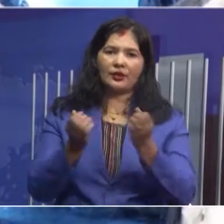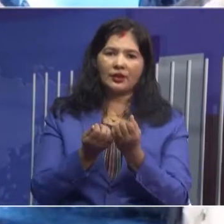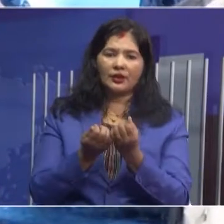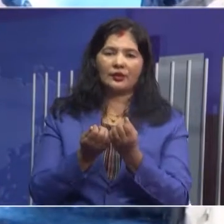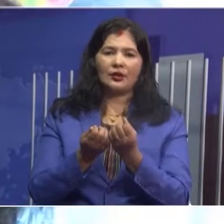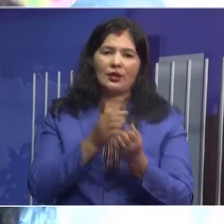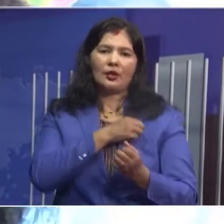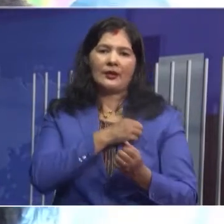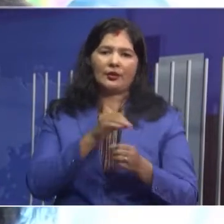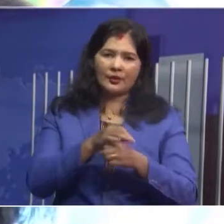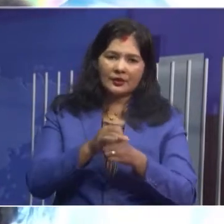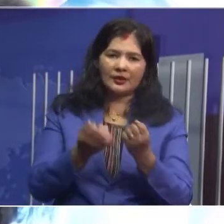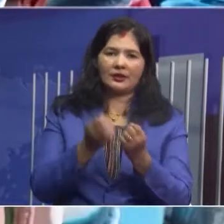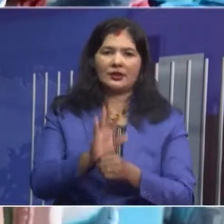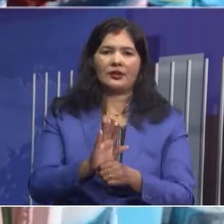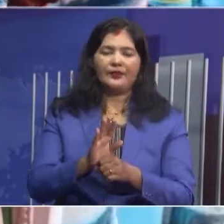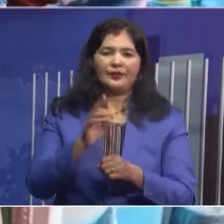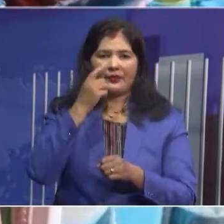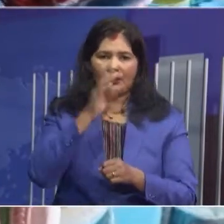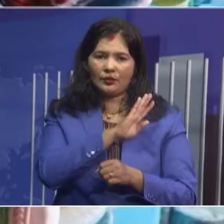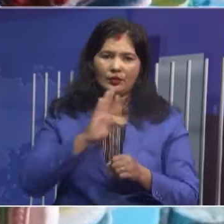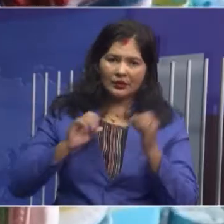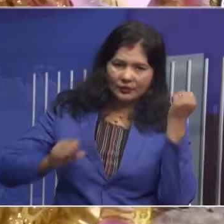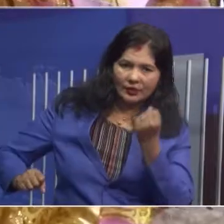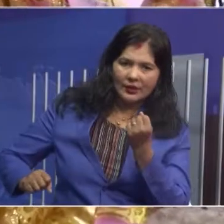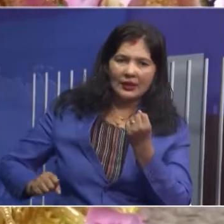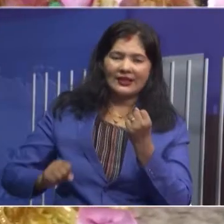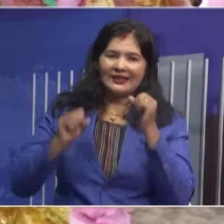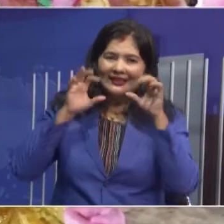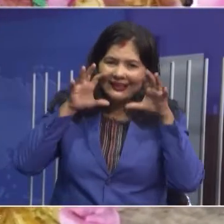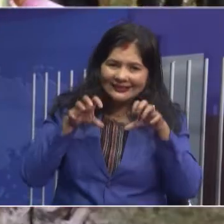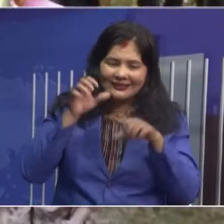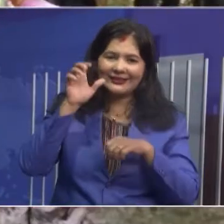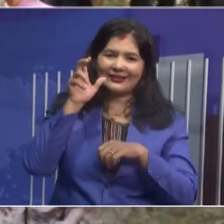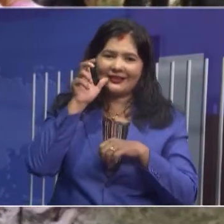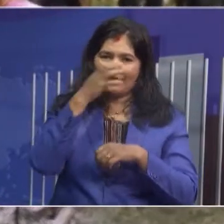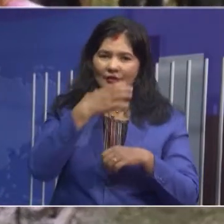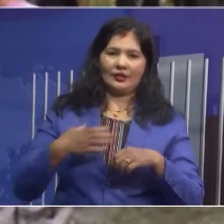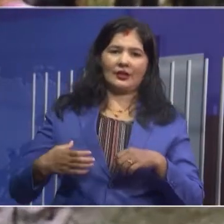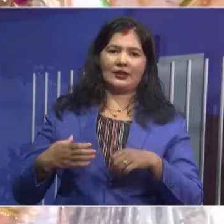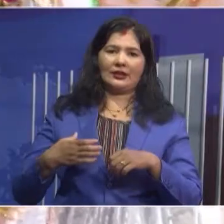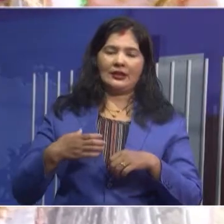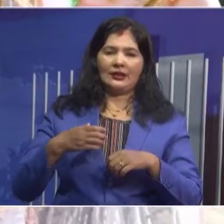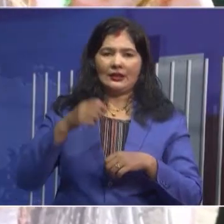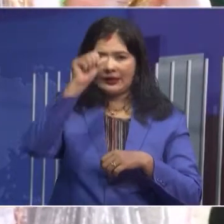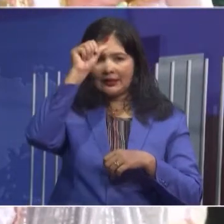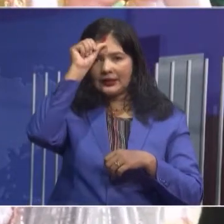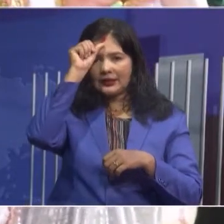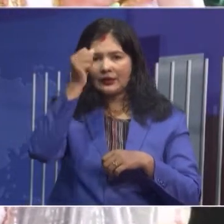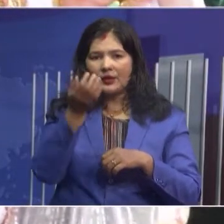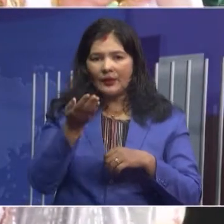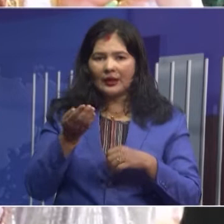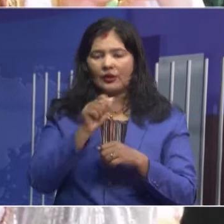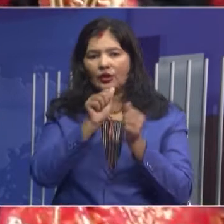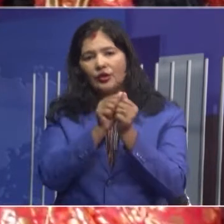व्यवस्था गरिरहेका छन्। दुर्गा भगवती, बाघ, भैँसी, राक्षस, गणेश, लक्ष्मी, कार्तिकेय लगायतका माग अनुसारका मूर्ति निर्माण